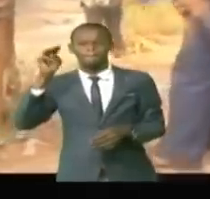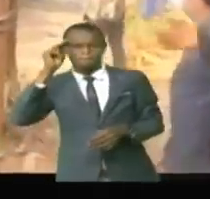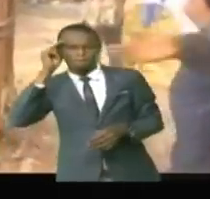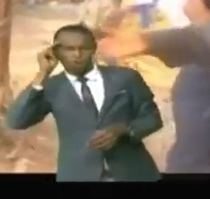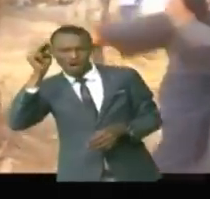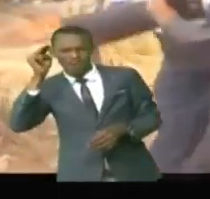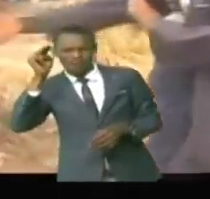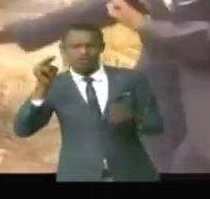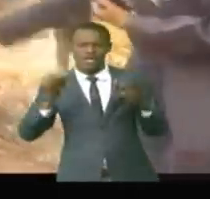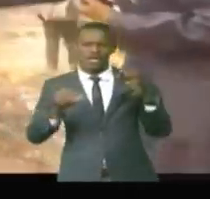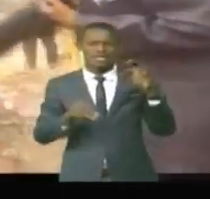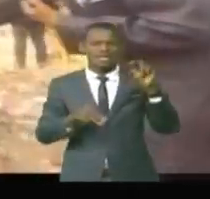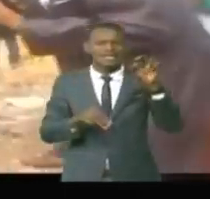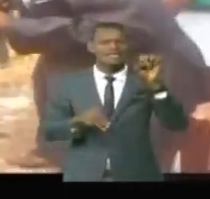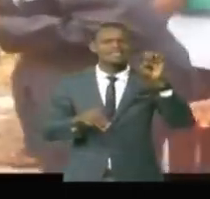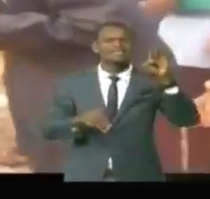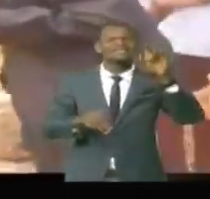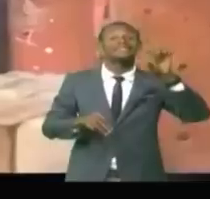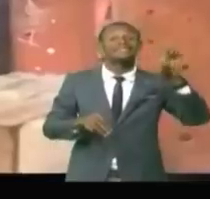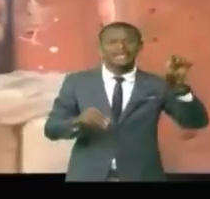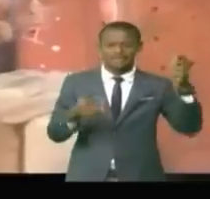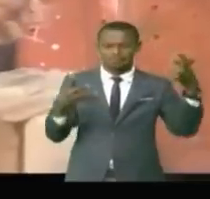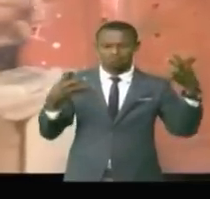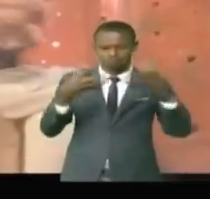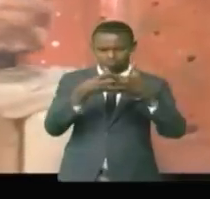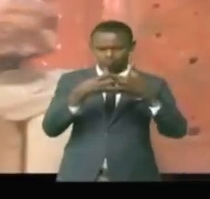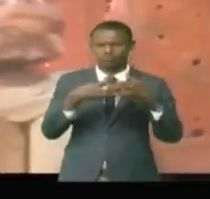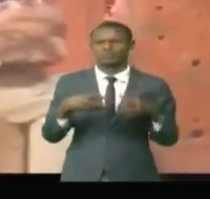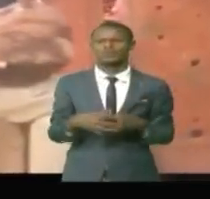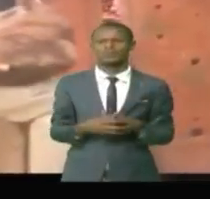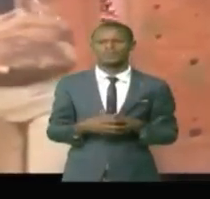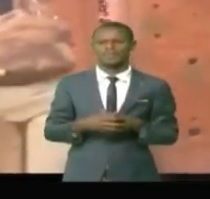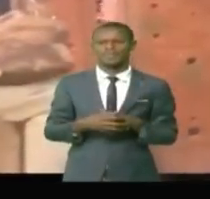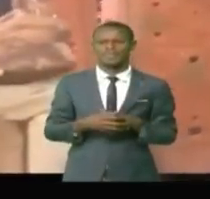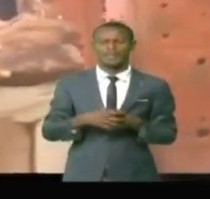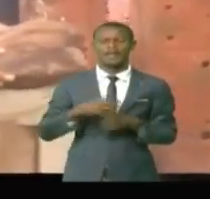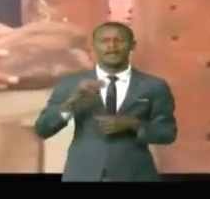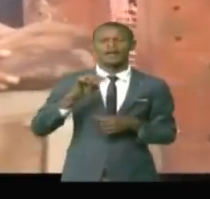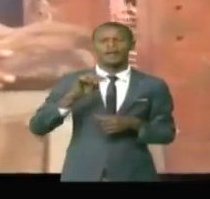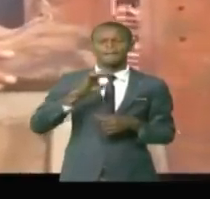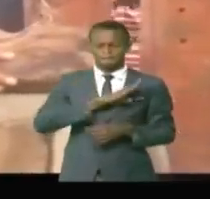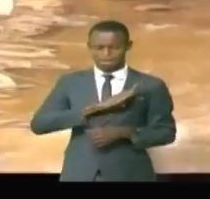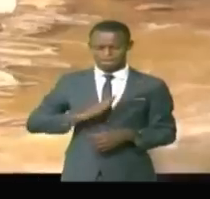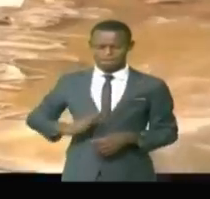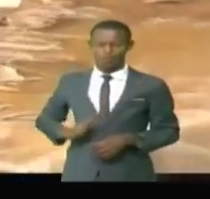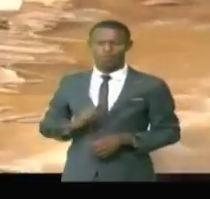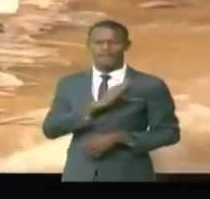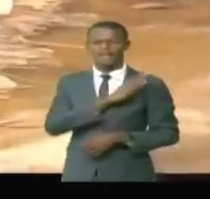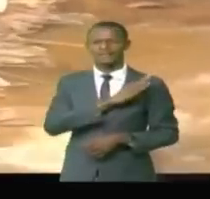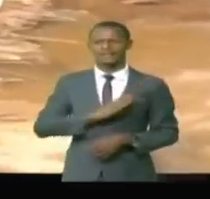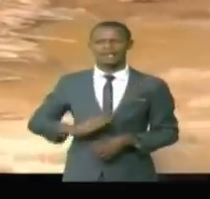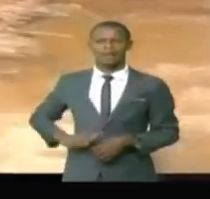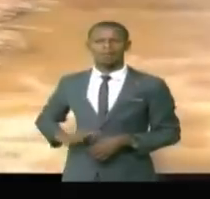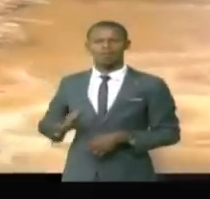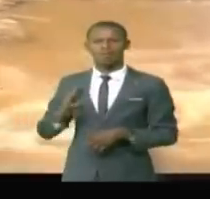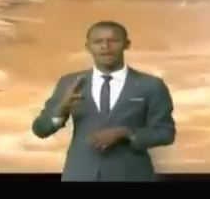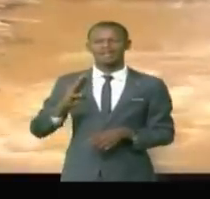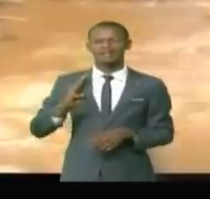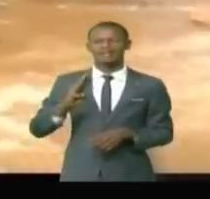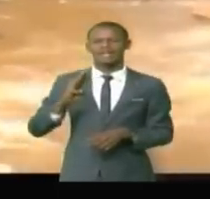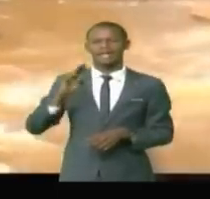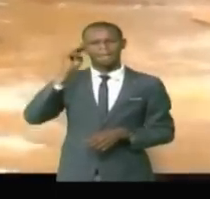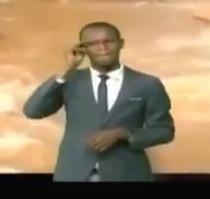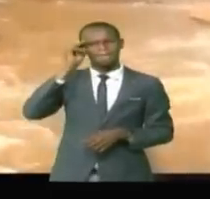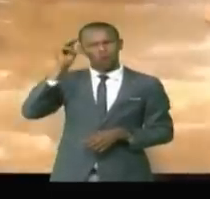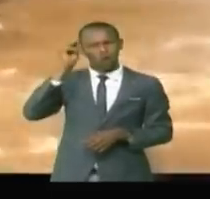Malamba, bourgmestre de la commune de Mongafula, a procédé à la pose de la première pierre pour le lancement officiel des travaux du dit pont qui revêt